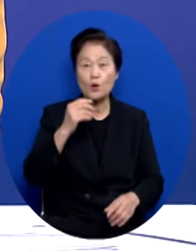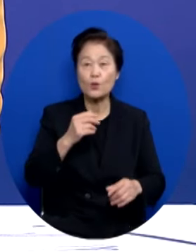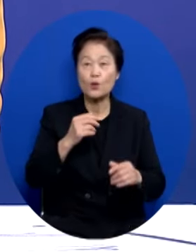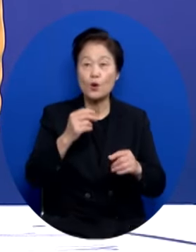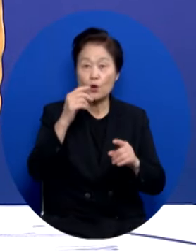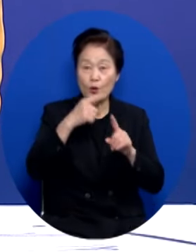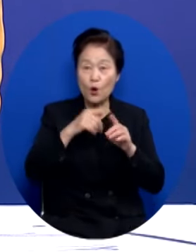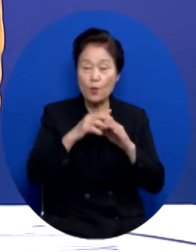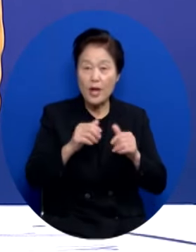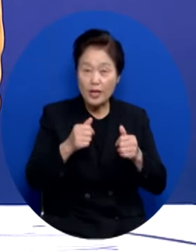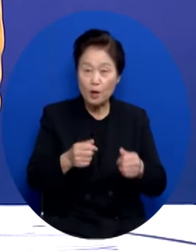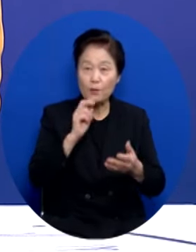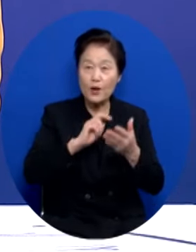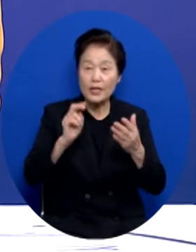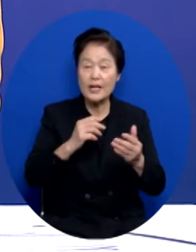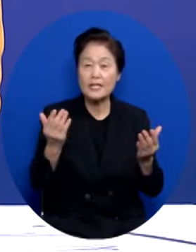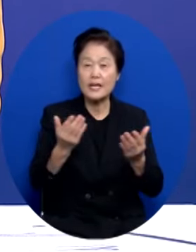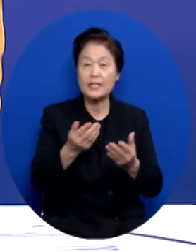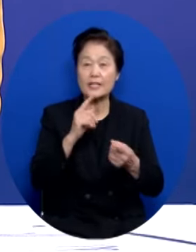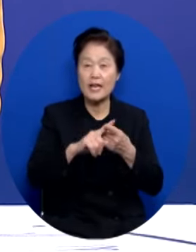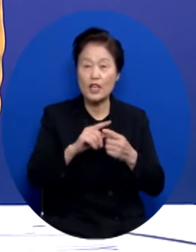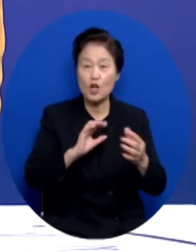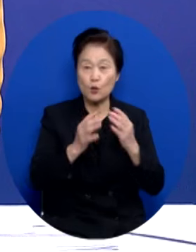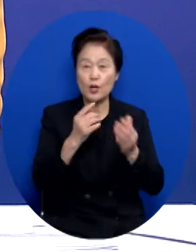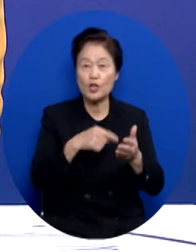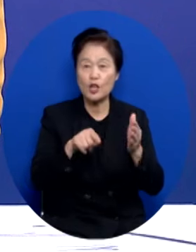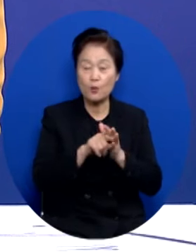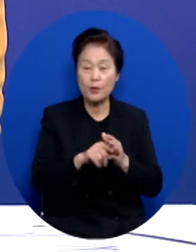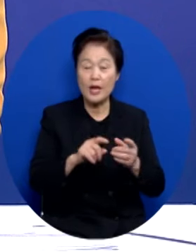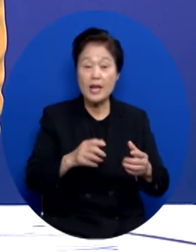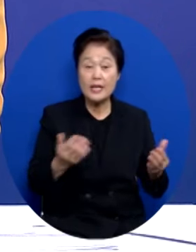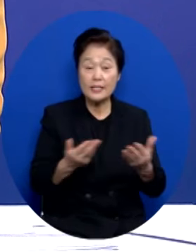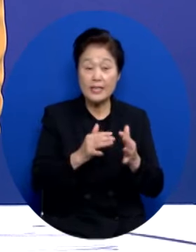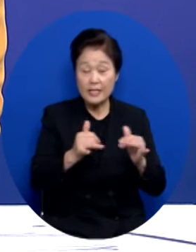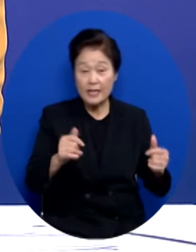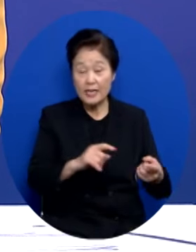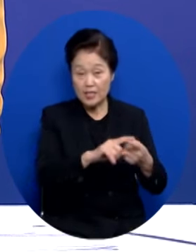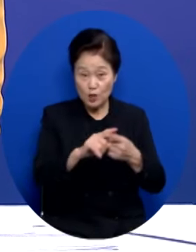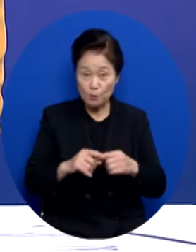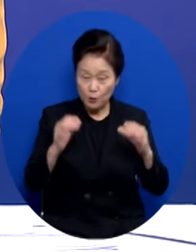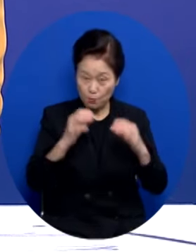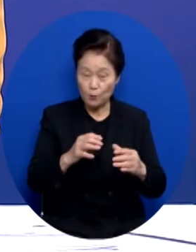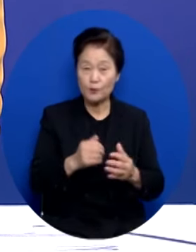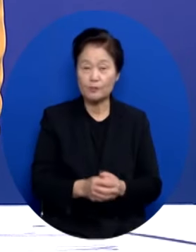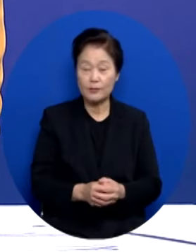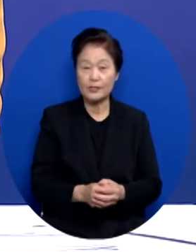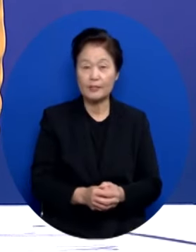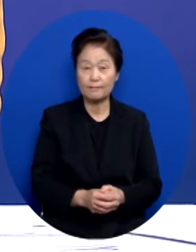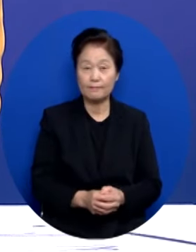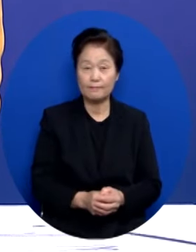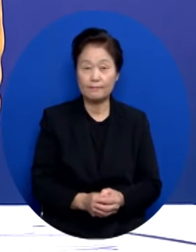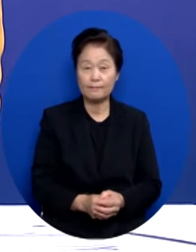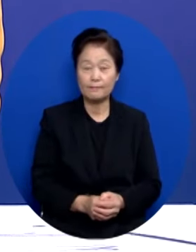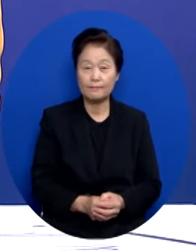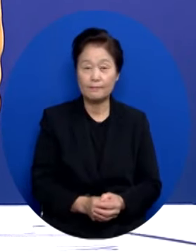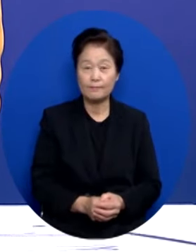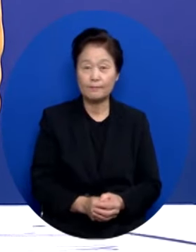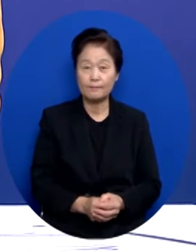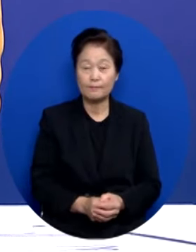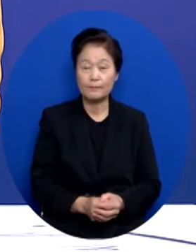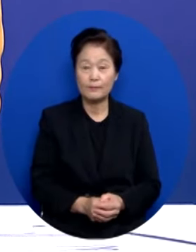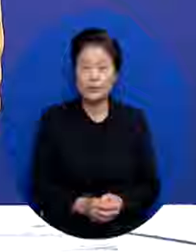대해 논의하기 위해 예배사역자연합이 마련한 자리였는데요. 제1회 예배 찬양 학술 대회 현장을 최대진 기자가